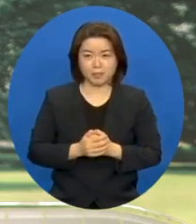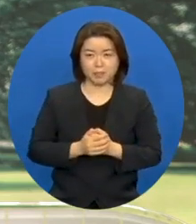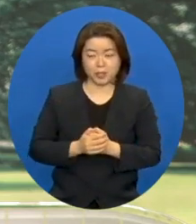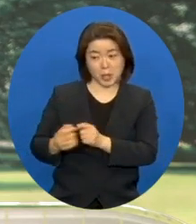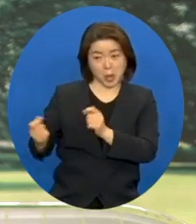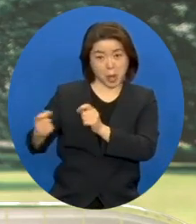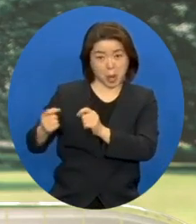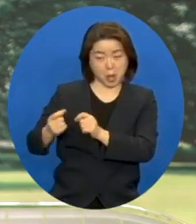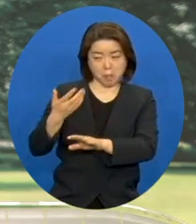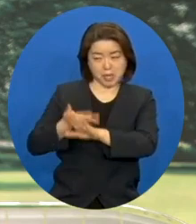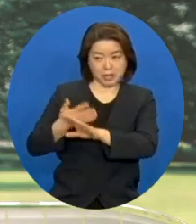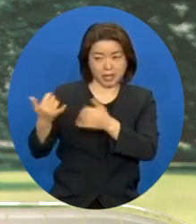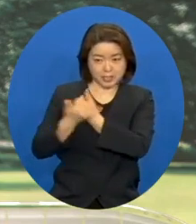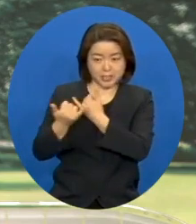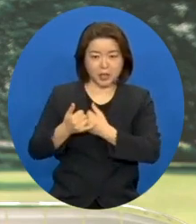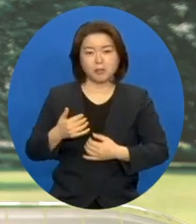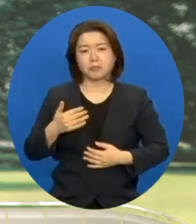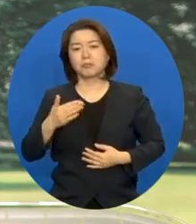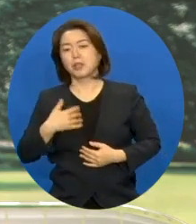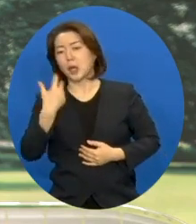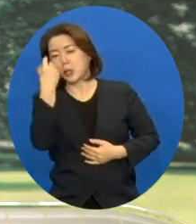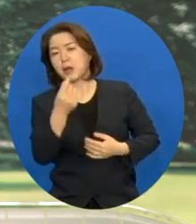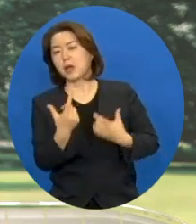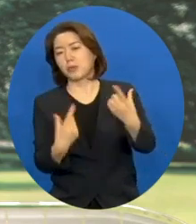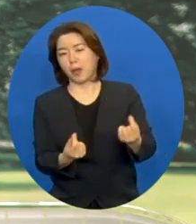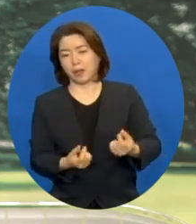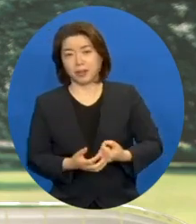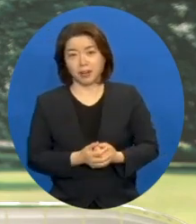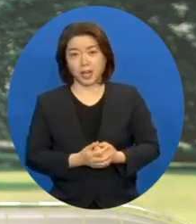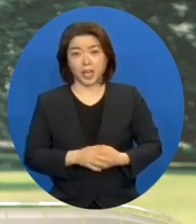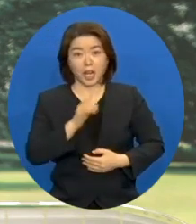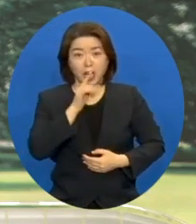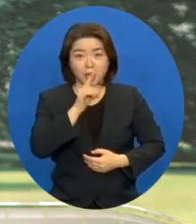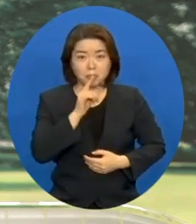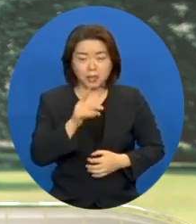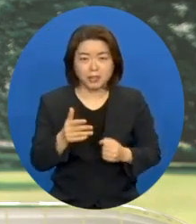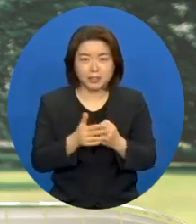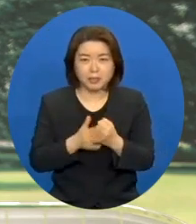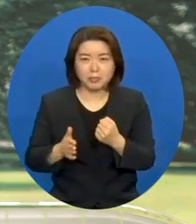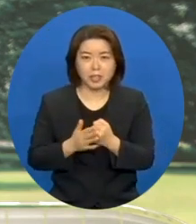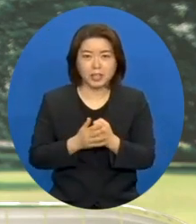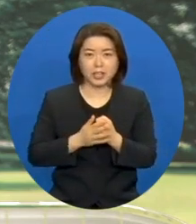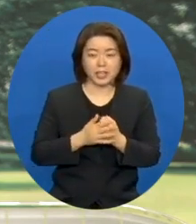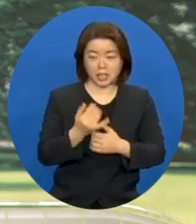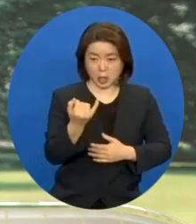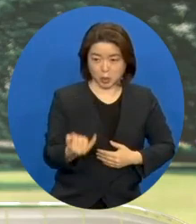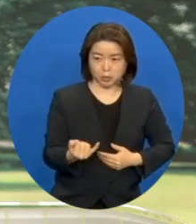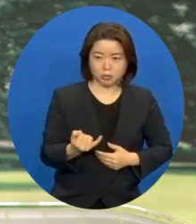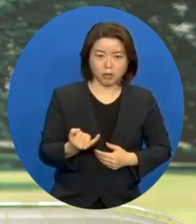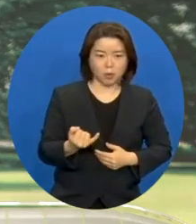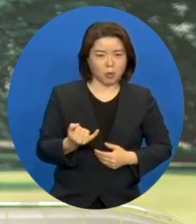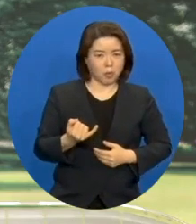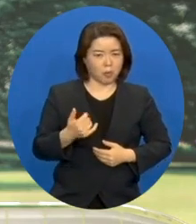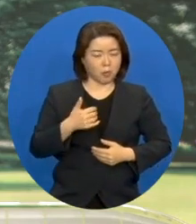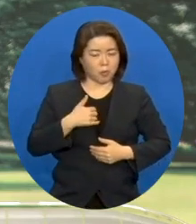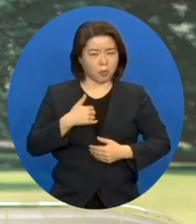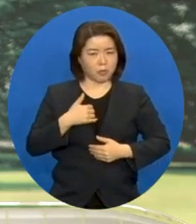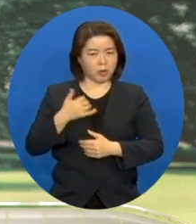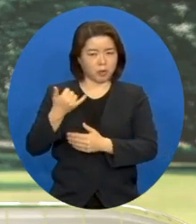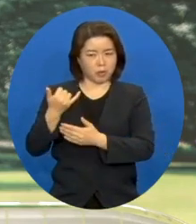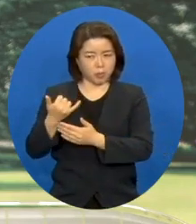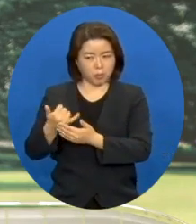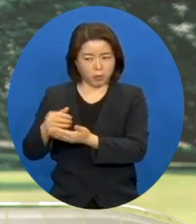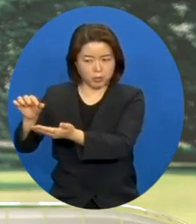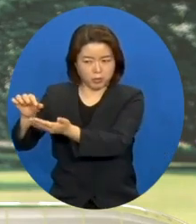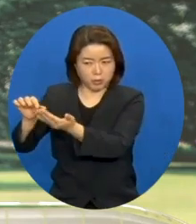괜히 거들기를 나도 봤어 이런 바람에 얘가 그게 그냥 진짜라고 받아들인 거예요.